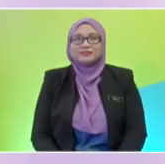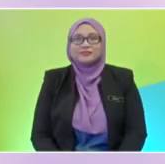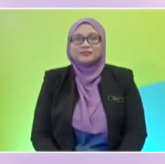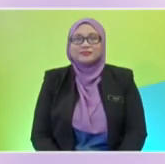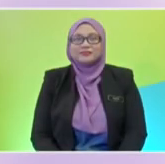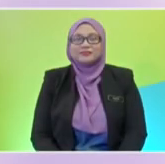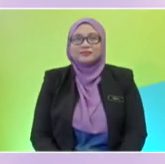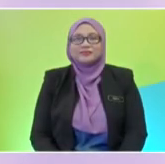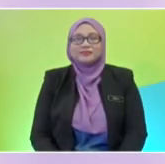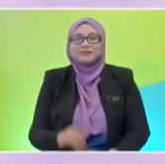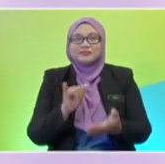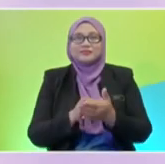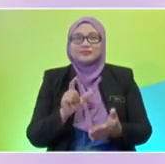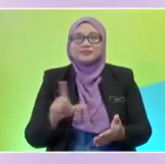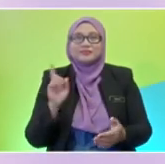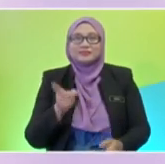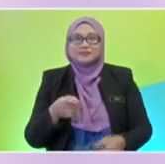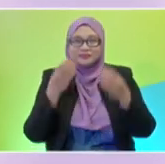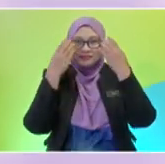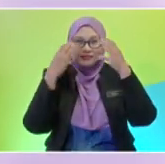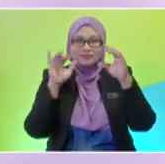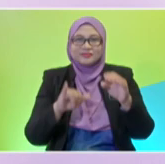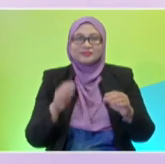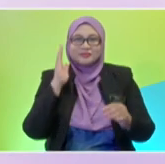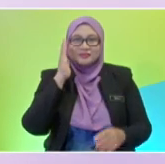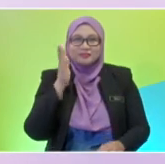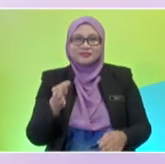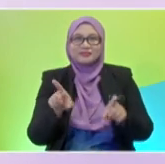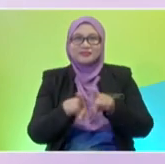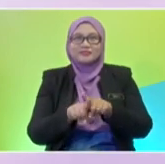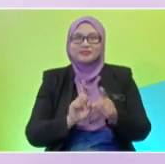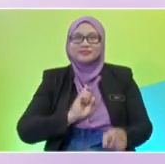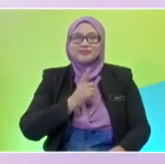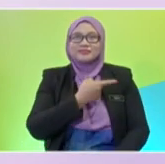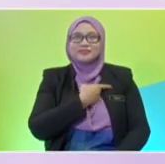baik itulah dia profil guru akan menemani kita hari ini kita persilahkan